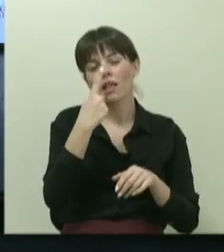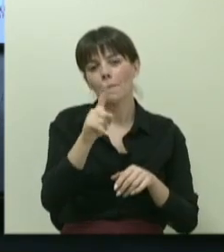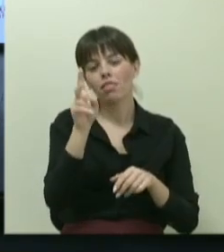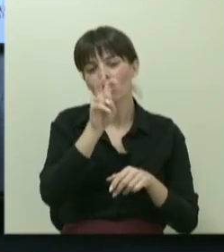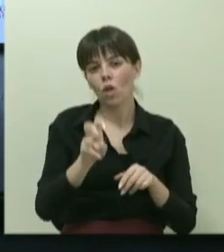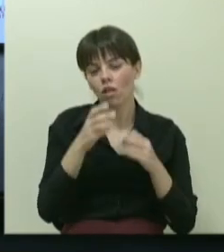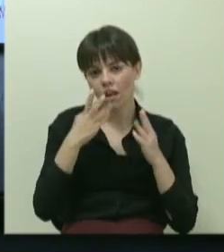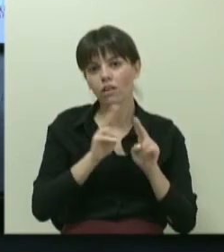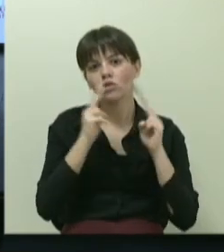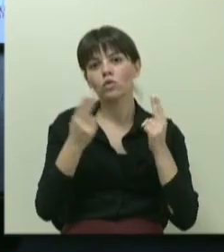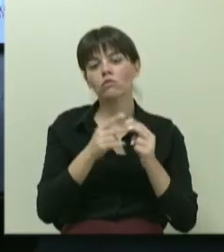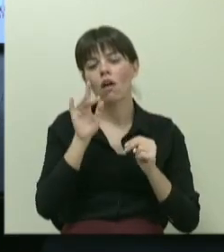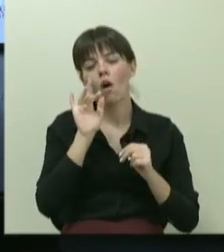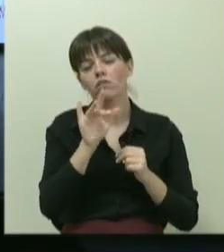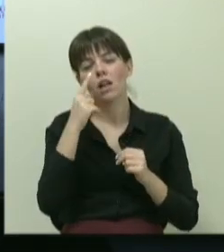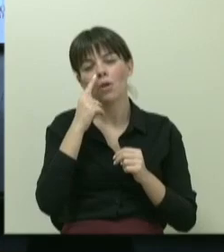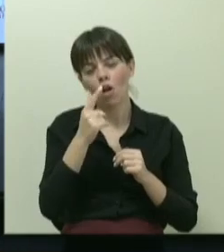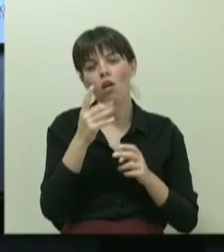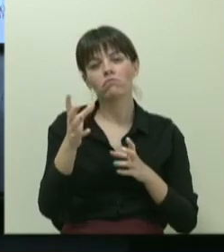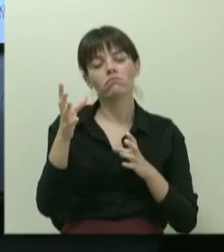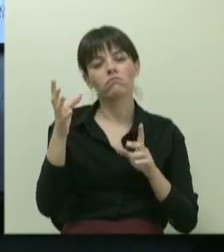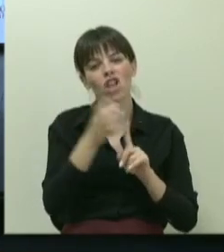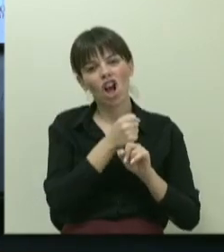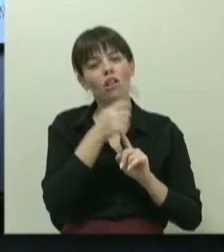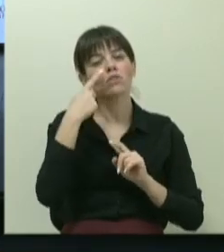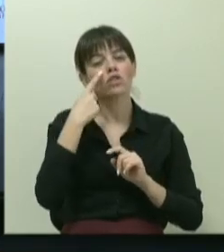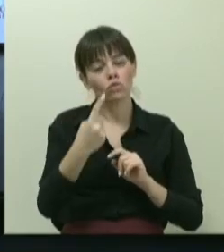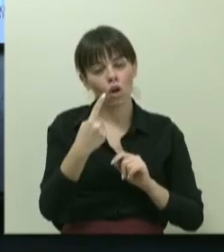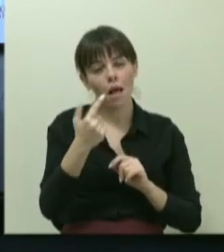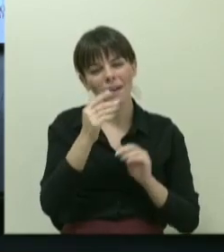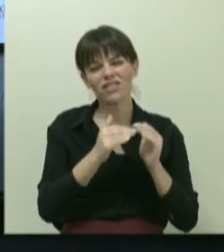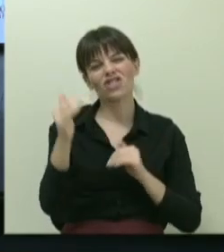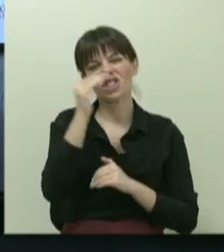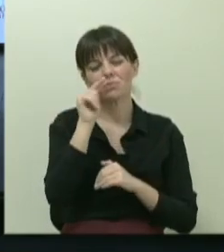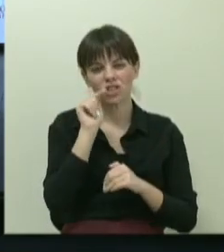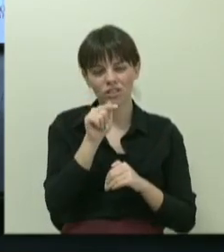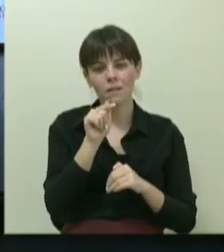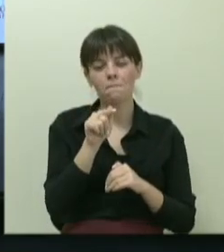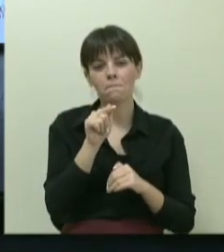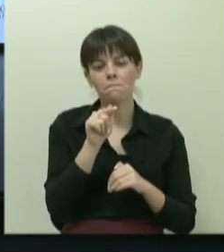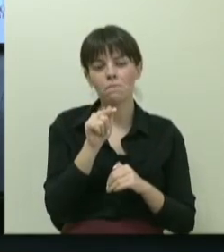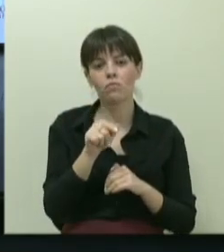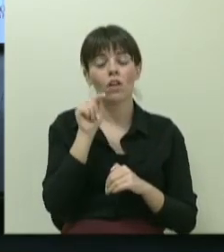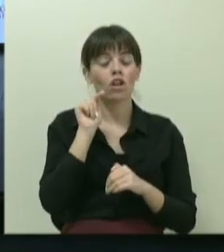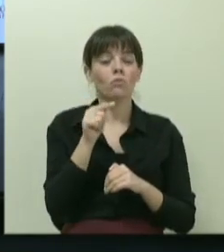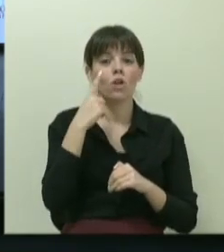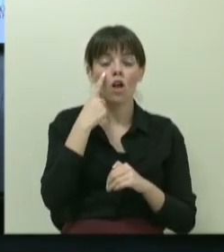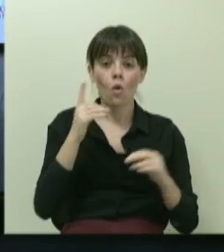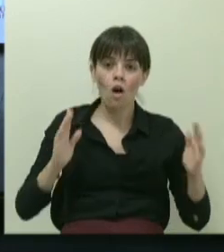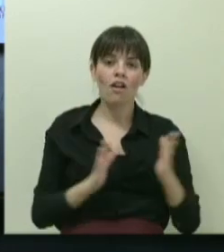dolarla dünya ortalamasını yakalamış. Hatta birazcık da üzerine çıkmış. Buna